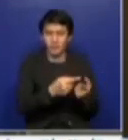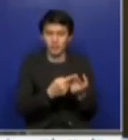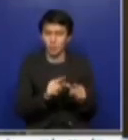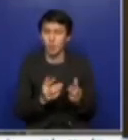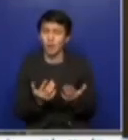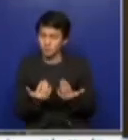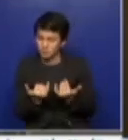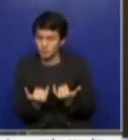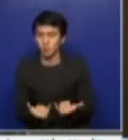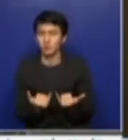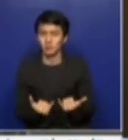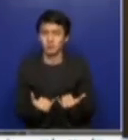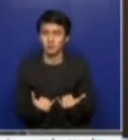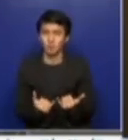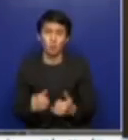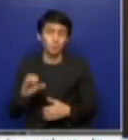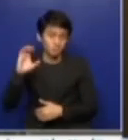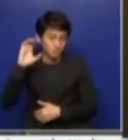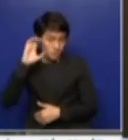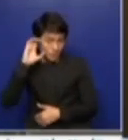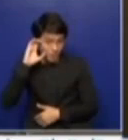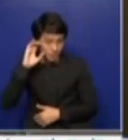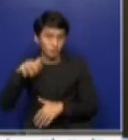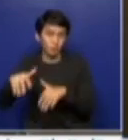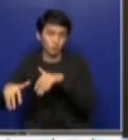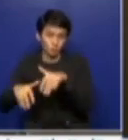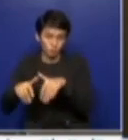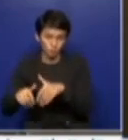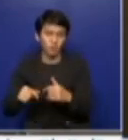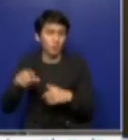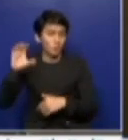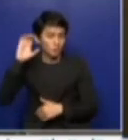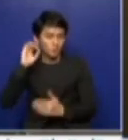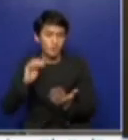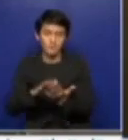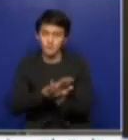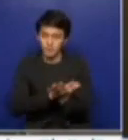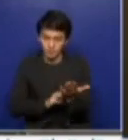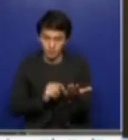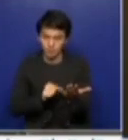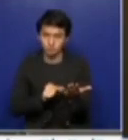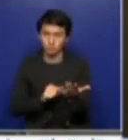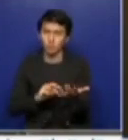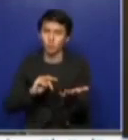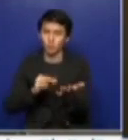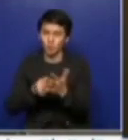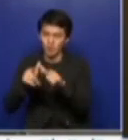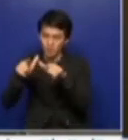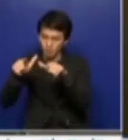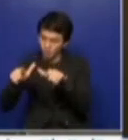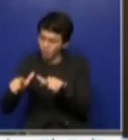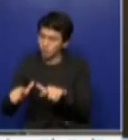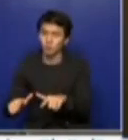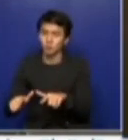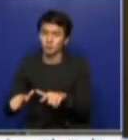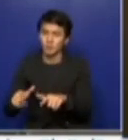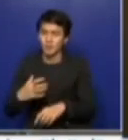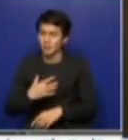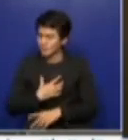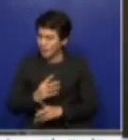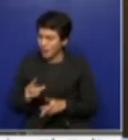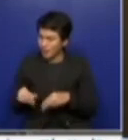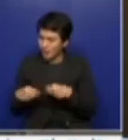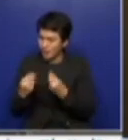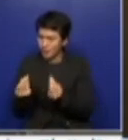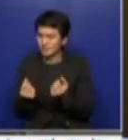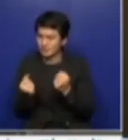ความเชื่อมั่นในตัวท่านนายกรัฐมนตรีลดลงจึงควรถึงเวลาที่ทำให้บ้านเมืองเ